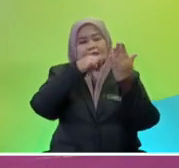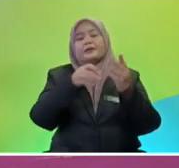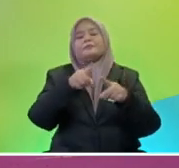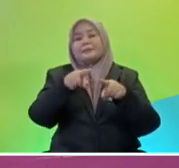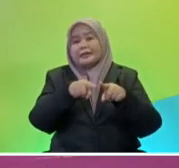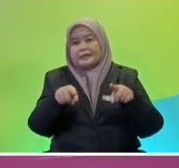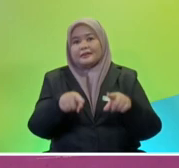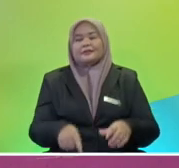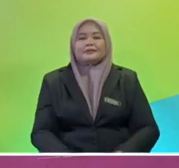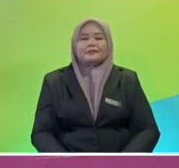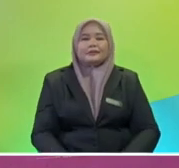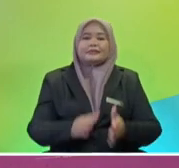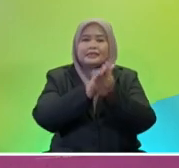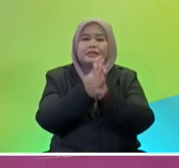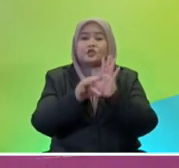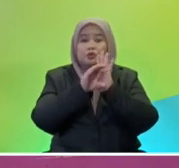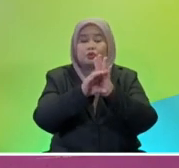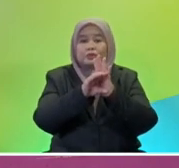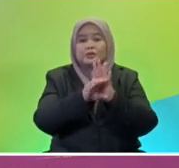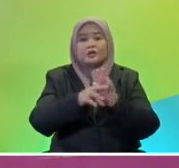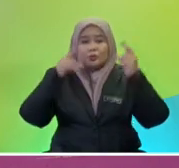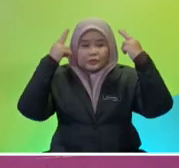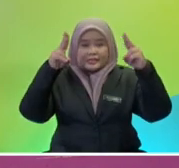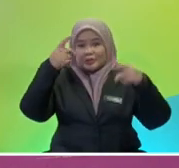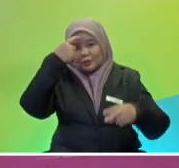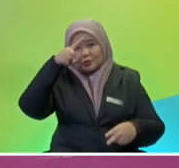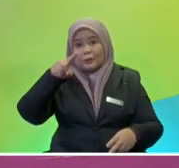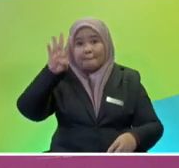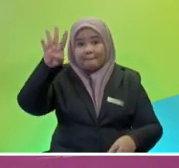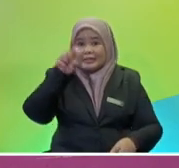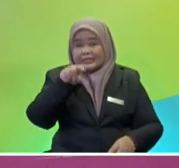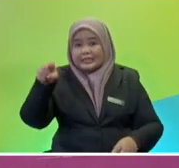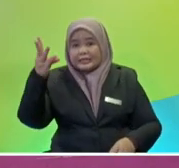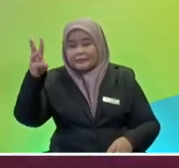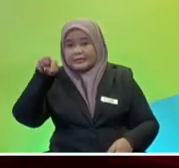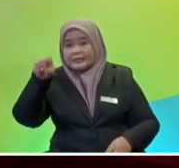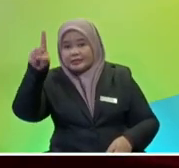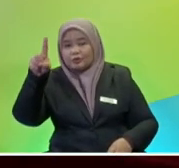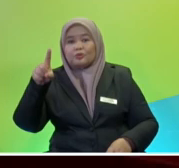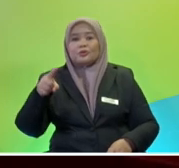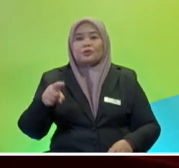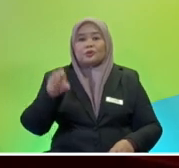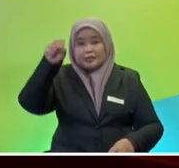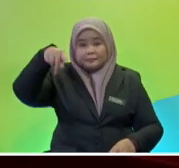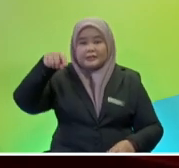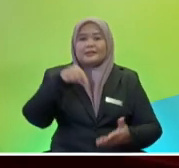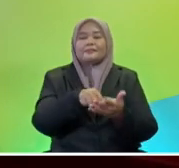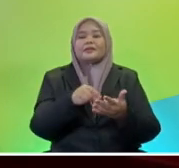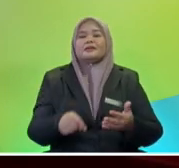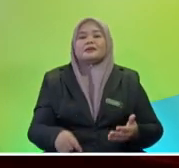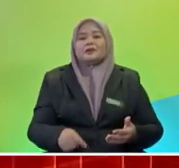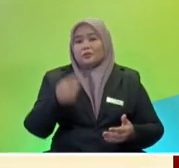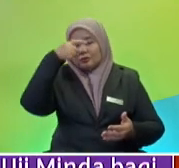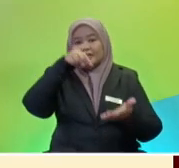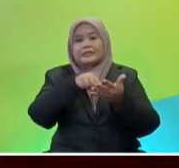Oke jadi contohnya Ustadzah untuk 4.16.1 ini untuk SP yang ini ya Jadi untuk